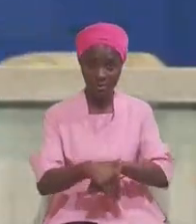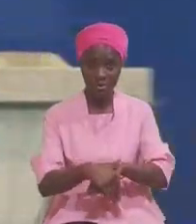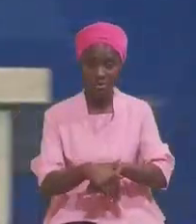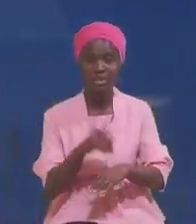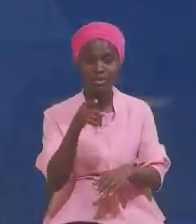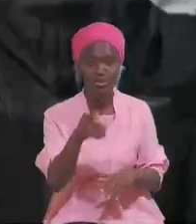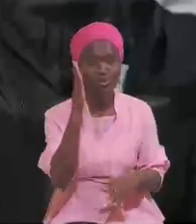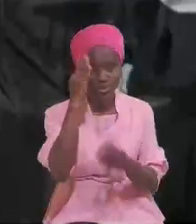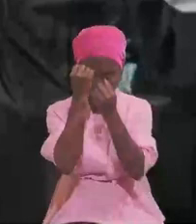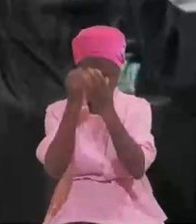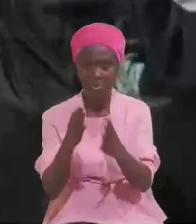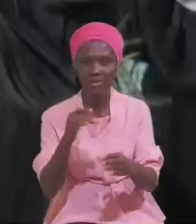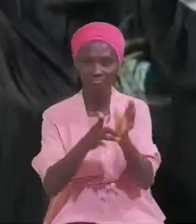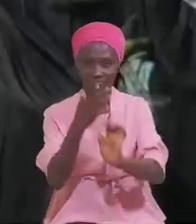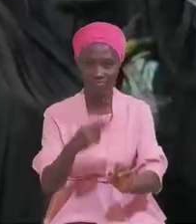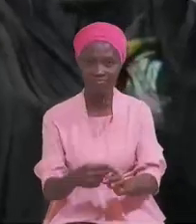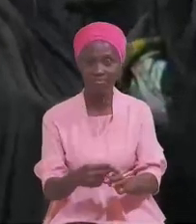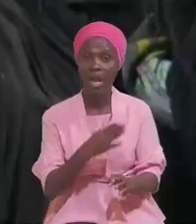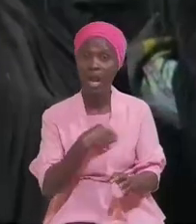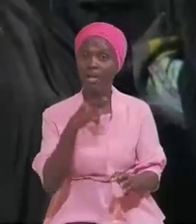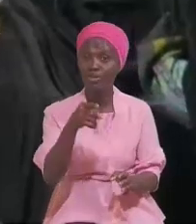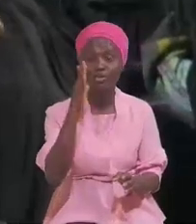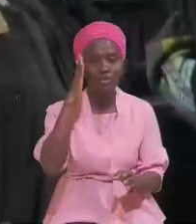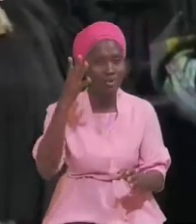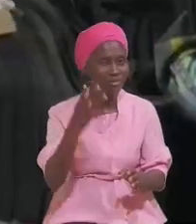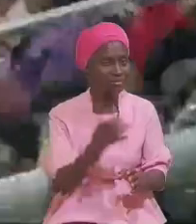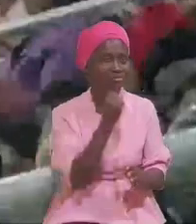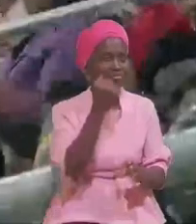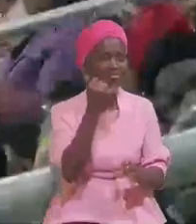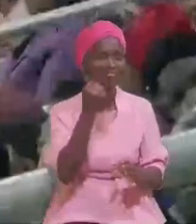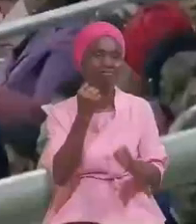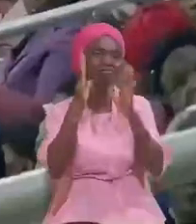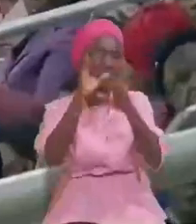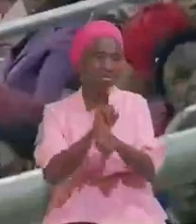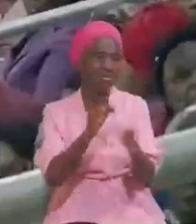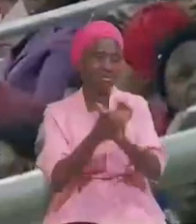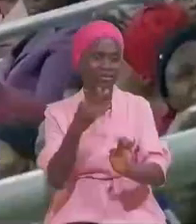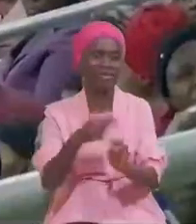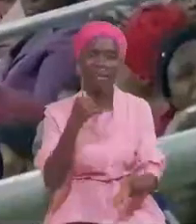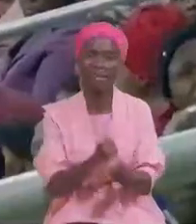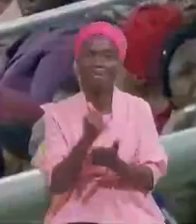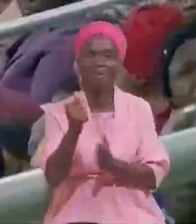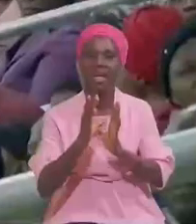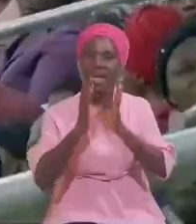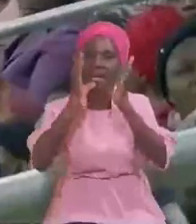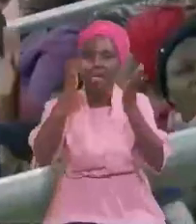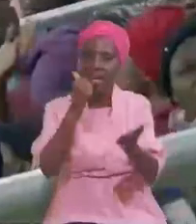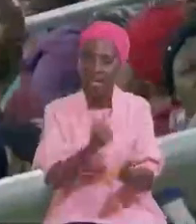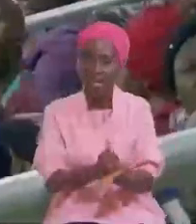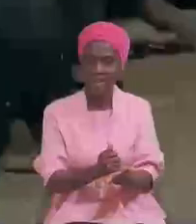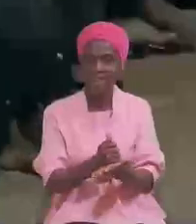obéir et vous allez attraper un miracle. Donnez-moi un bon amen.